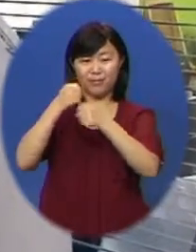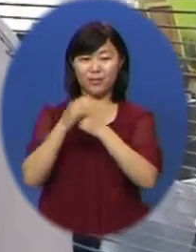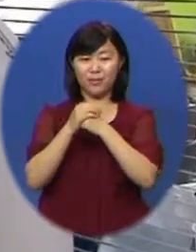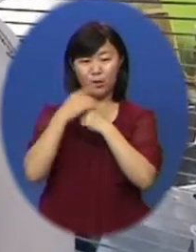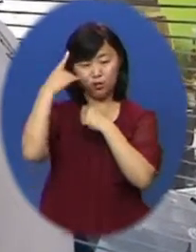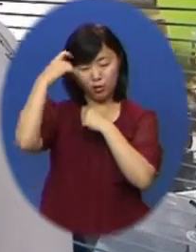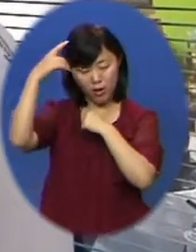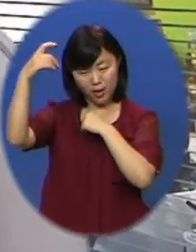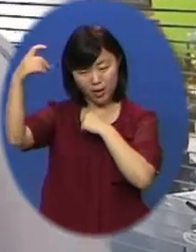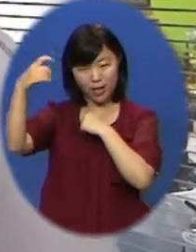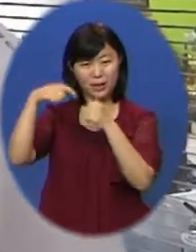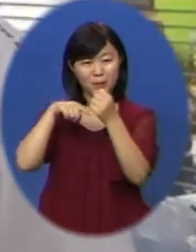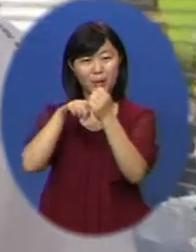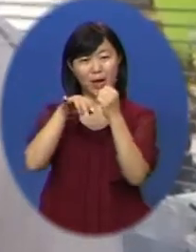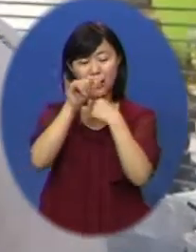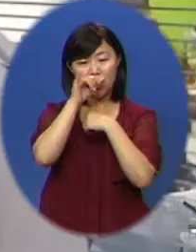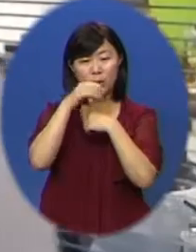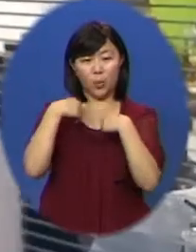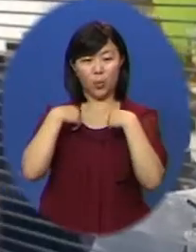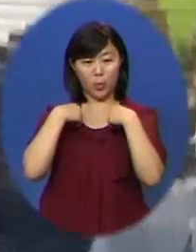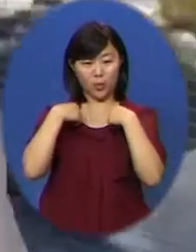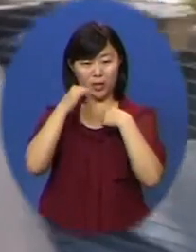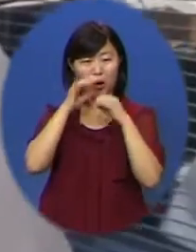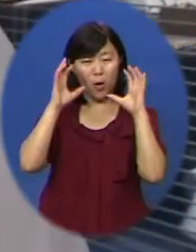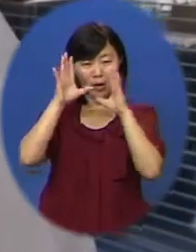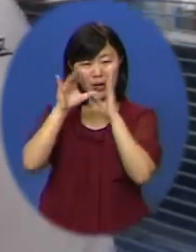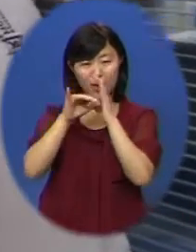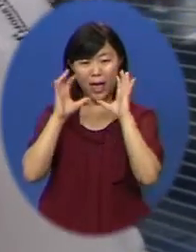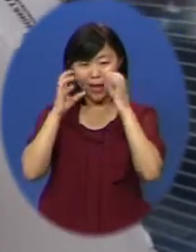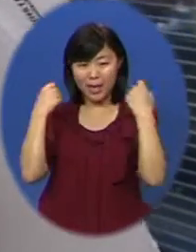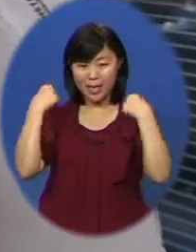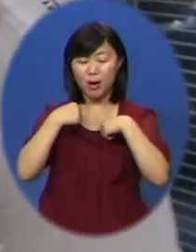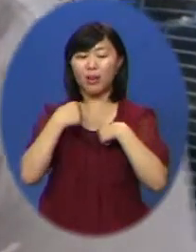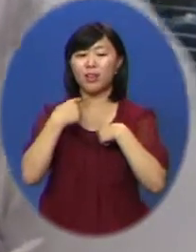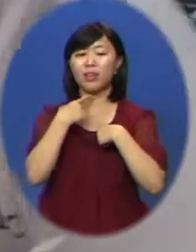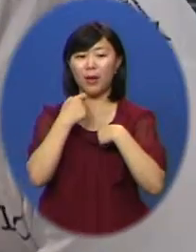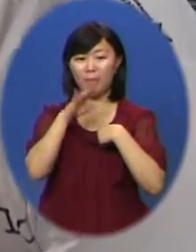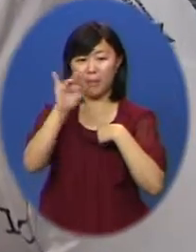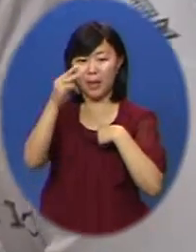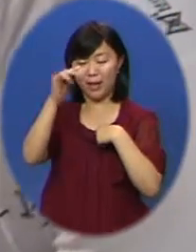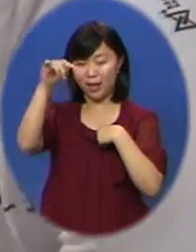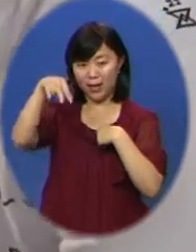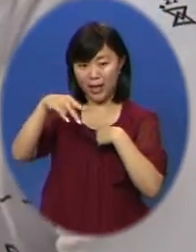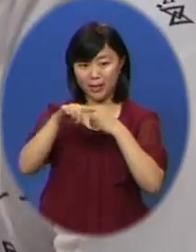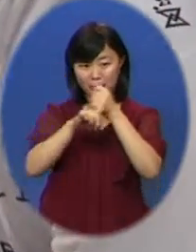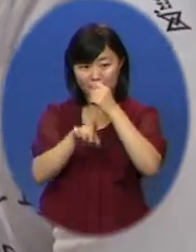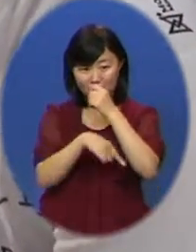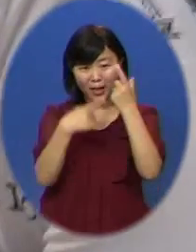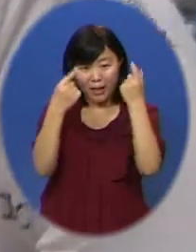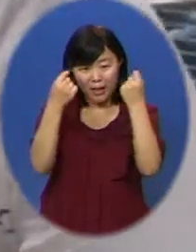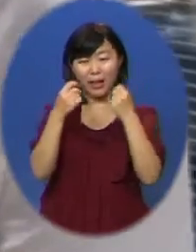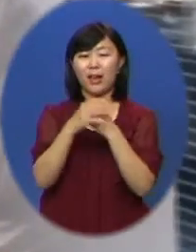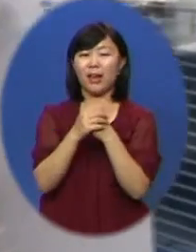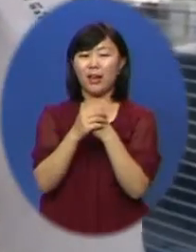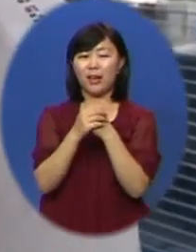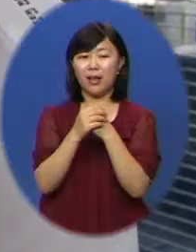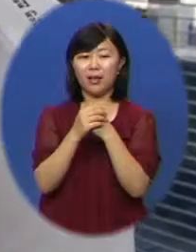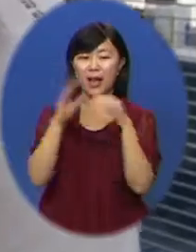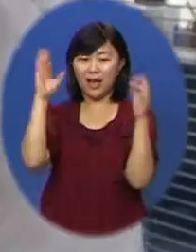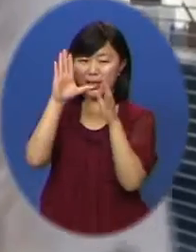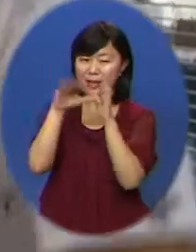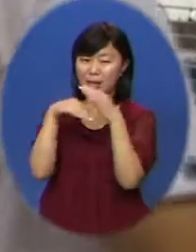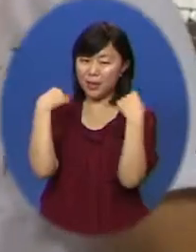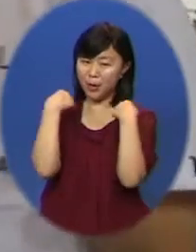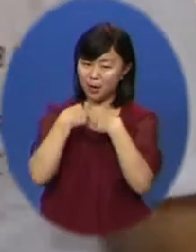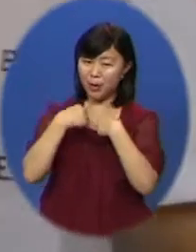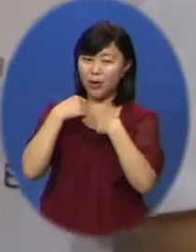추억이나 사연이 담긴 옷들 있잖아요. 어렸을 때 아기가 입었던 벤네처 고리를 버리지 않고 놔두고 장롱에다 아니면